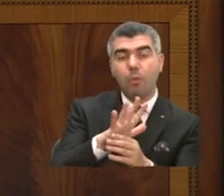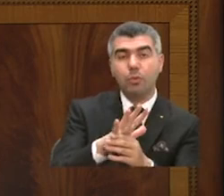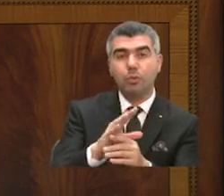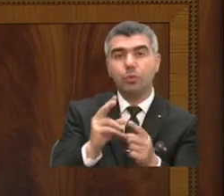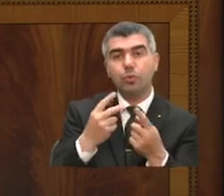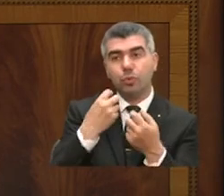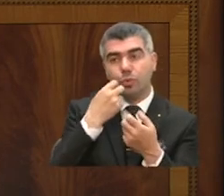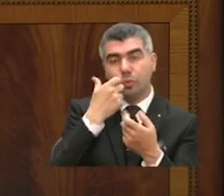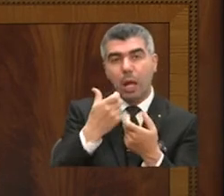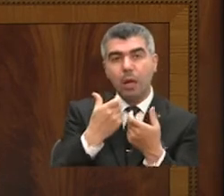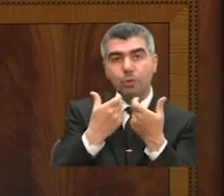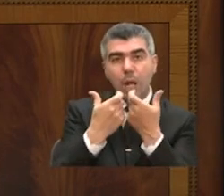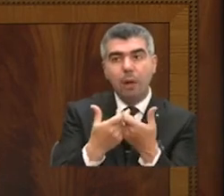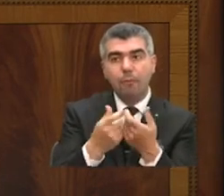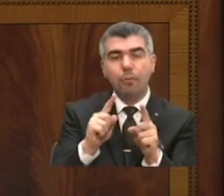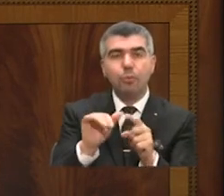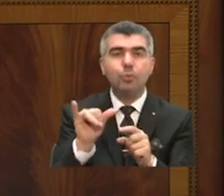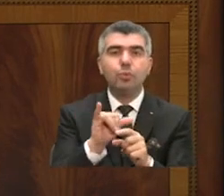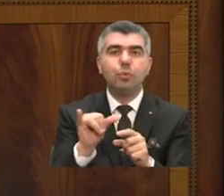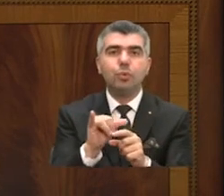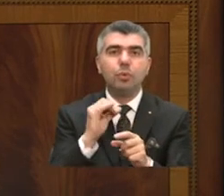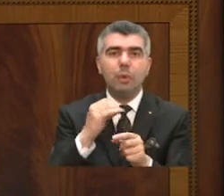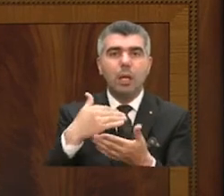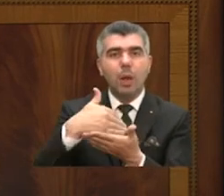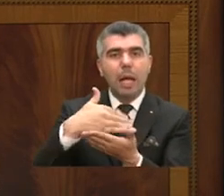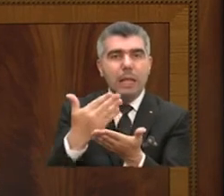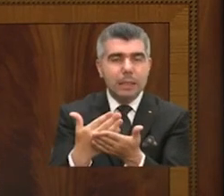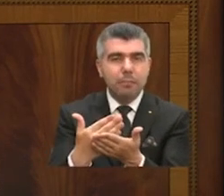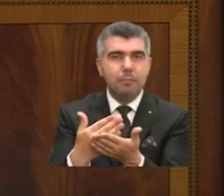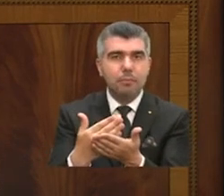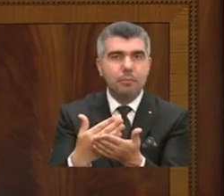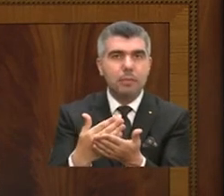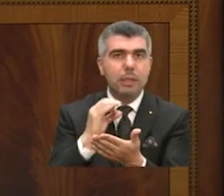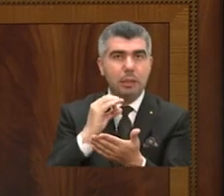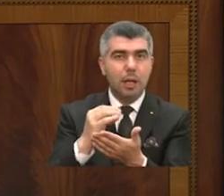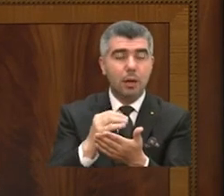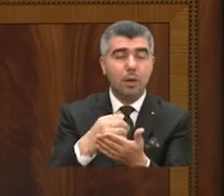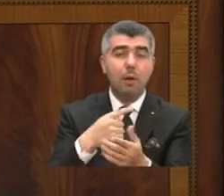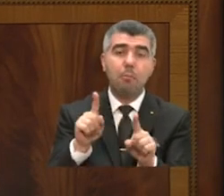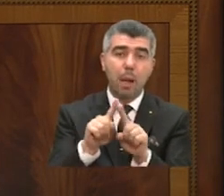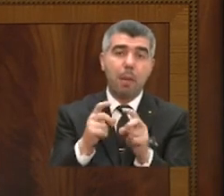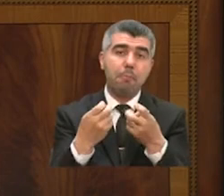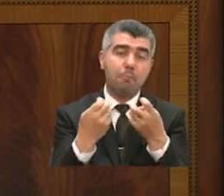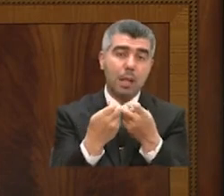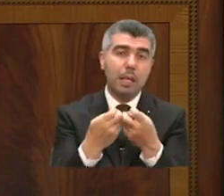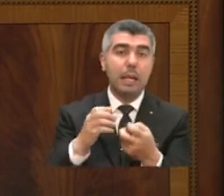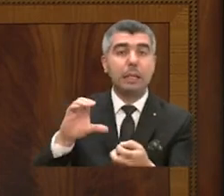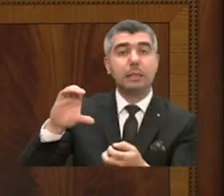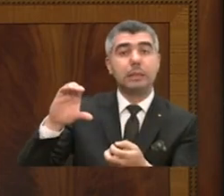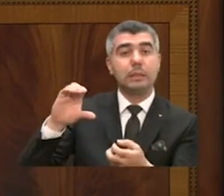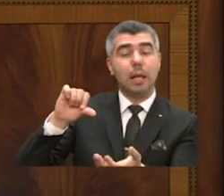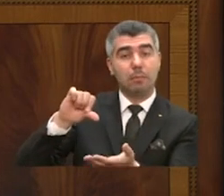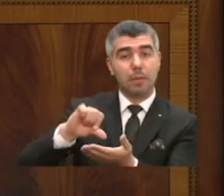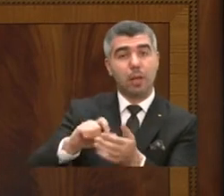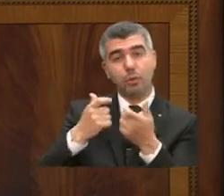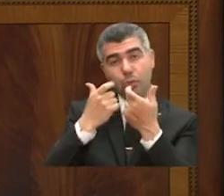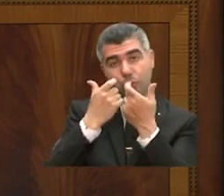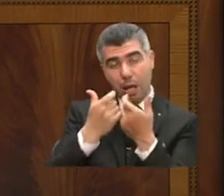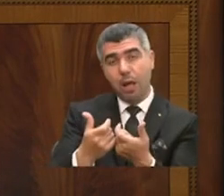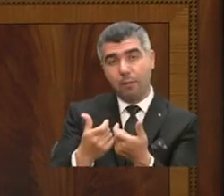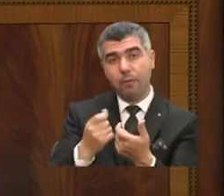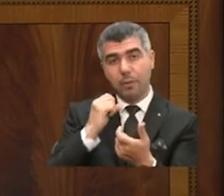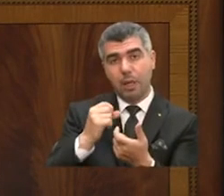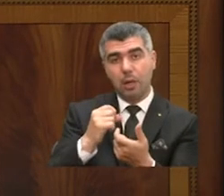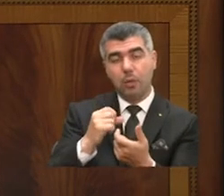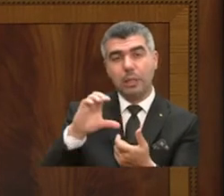المريض، ماشي فقط على التقسيم الإداري. دابا إلا كنتي في الدار البيضاء اللي كتشوف السبيطار ديال حي مولا رشيد وديال